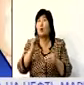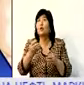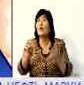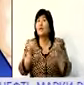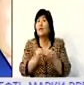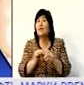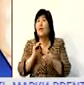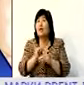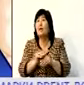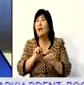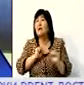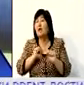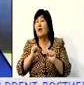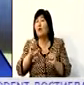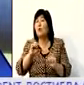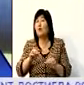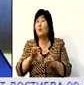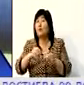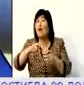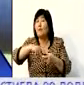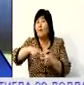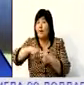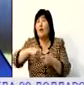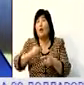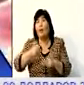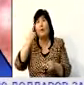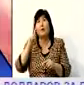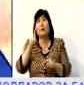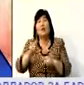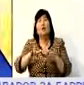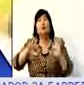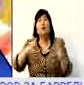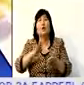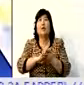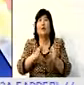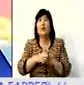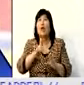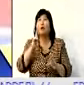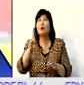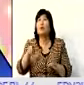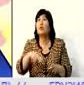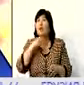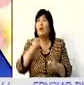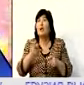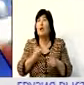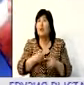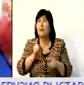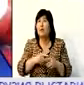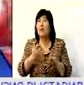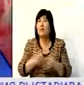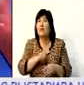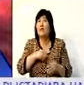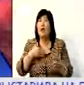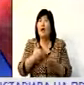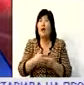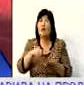10 дополнительных закрепляющих батут петель. Тем не менее, он понимает, что от чрезвычайных ситуаций никто не застрахован, поэтому принял самое